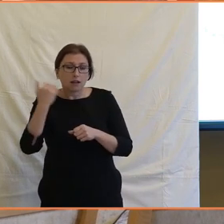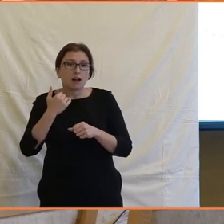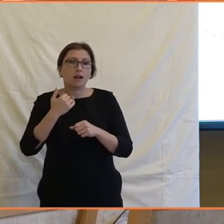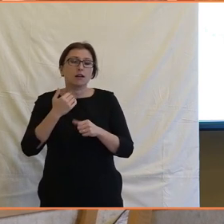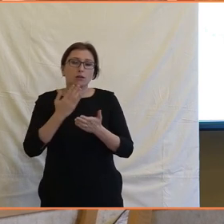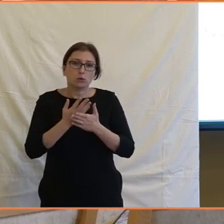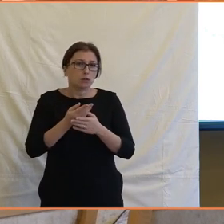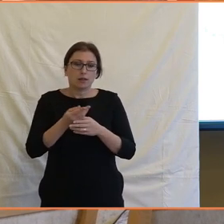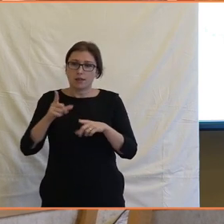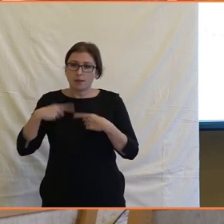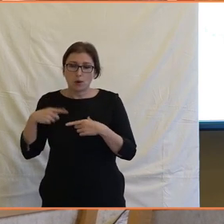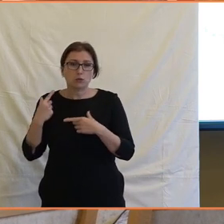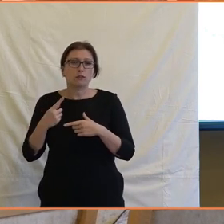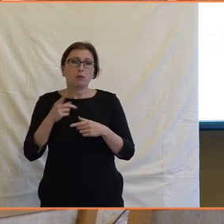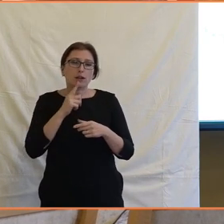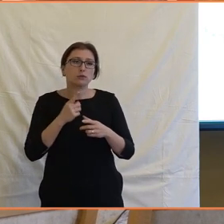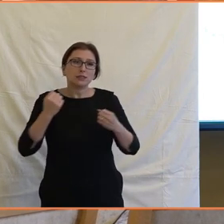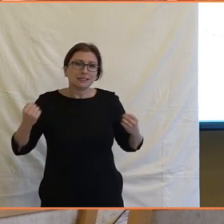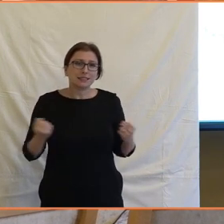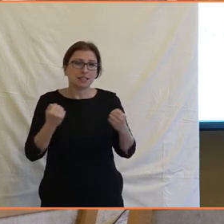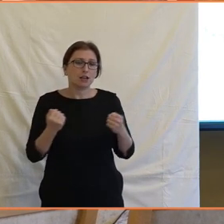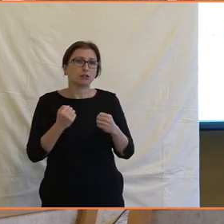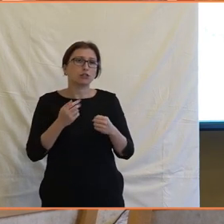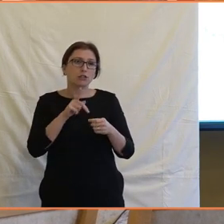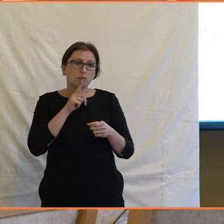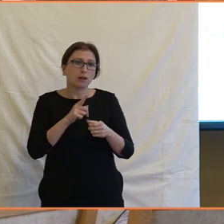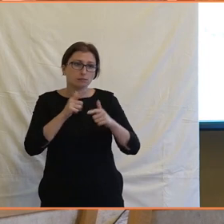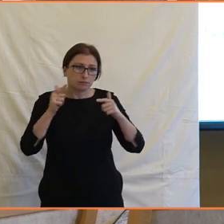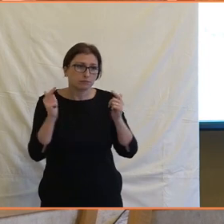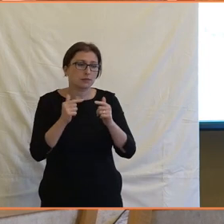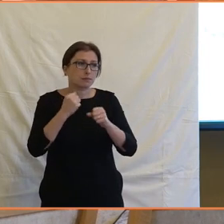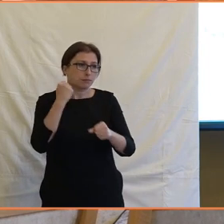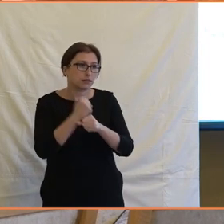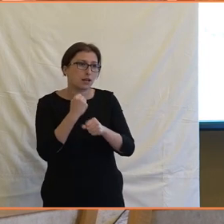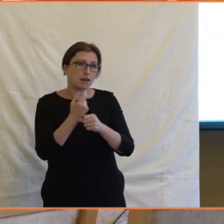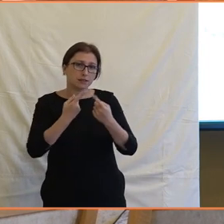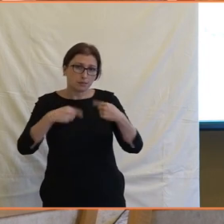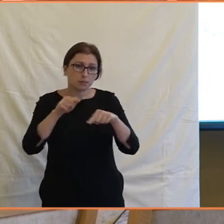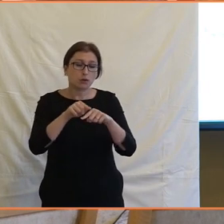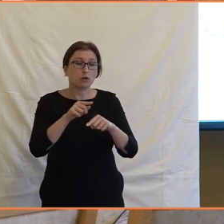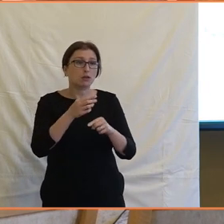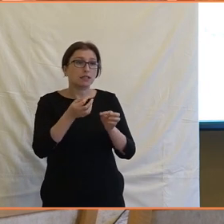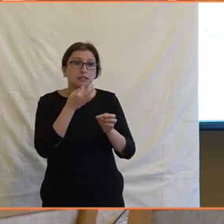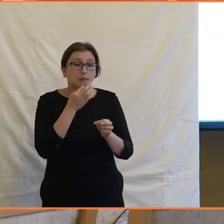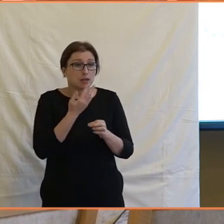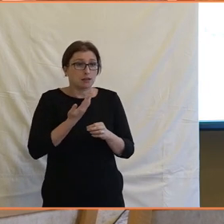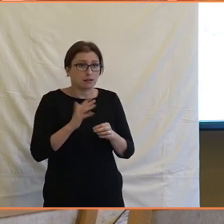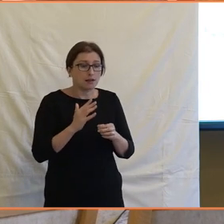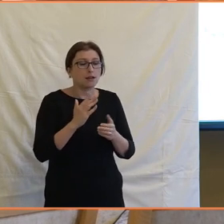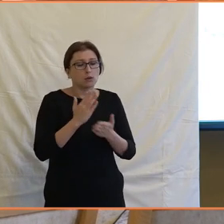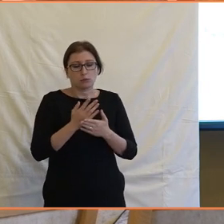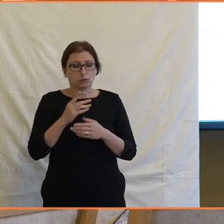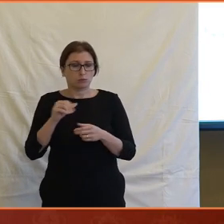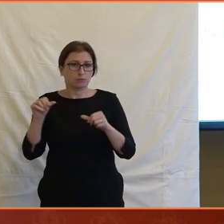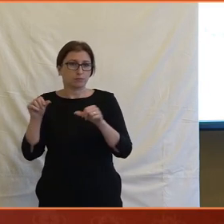posunuli. Jo? Je to prostě obrovská kára, kterou musíte furt tlačit vpřed, jinak se sveze zpátky ze svahu.